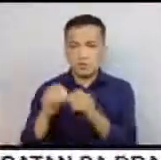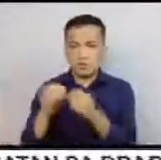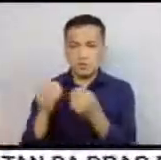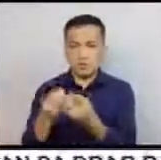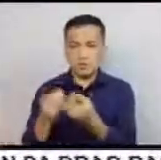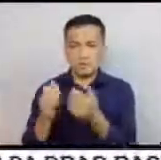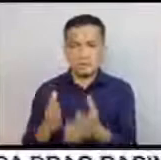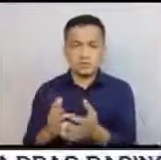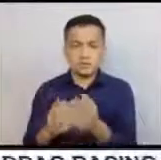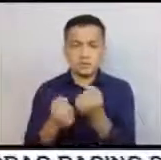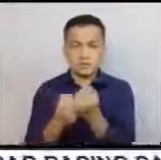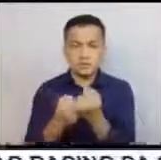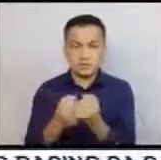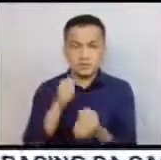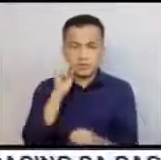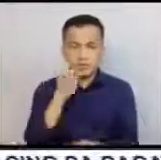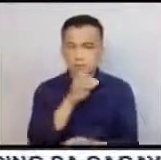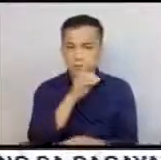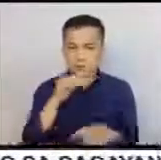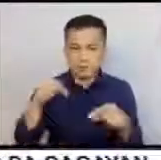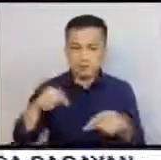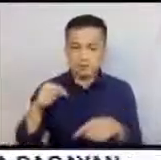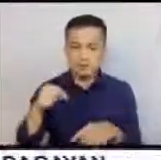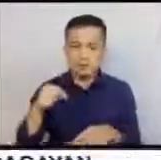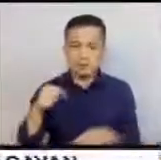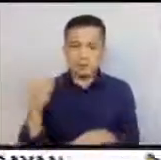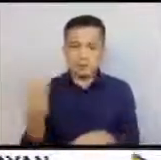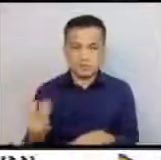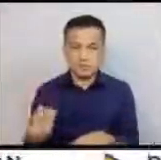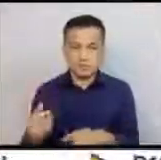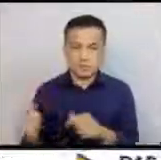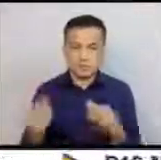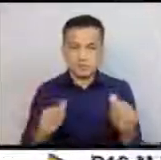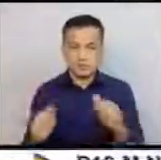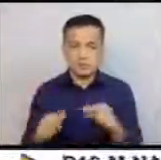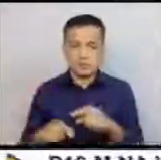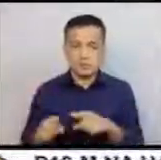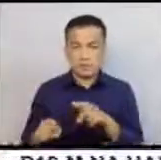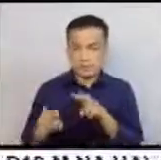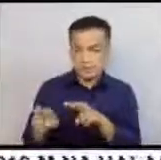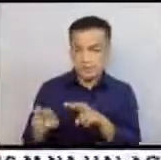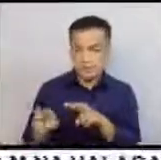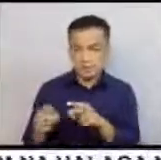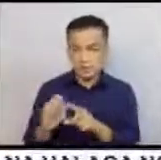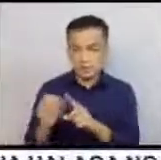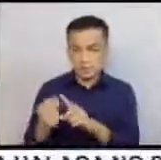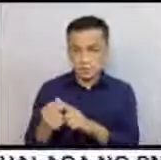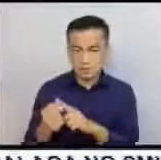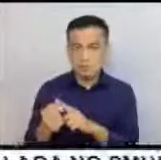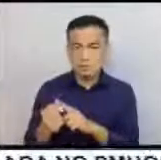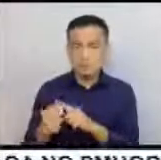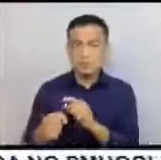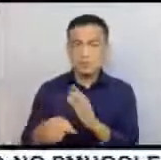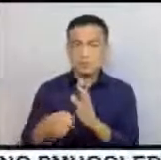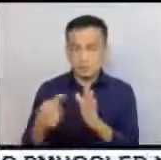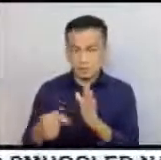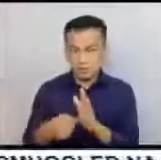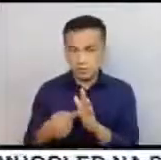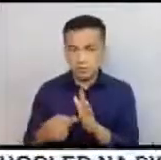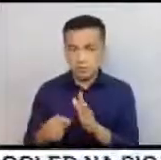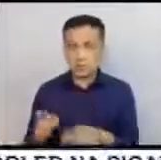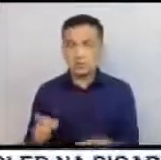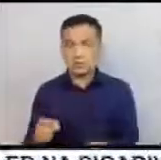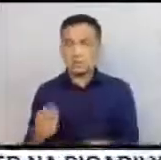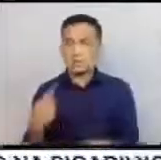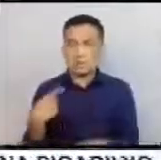lang sa Batangas City ang kanyang mga aktibidad. Pero titingnan natin yung sitwasyon minsan kasi dahil nga talaga nga pag may mga humihiling